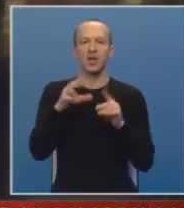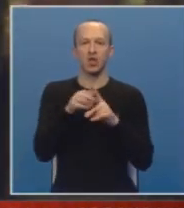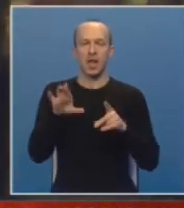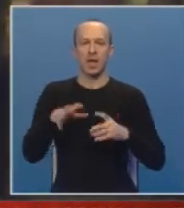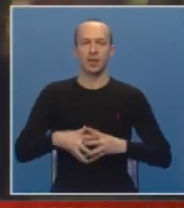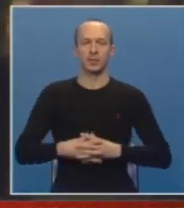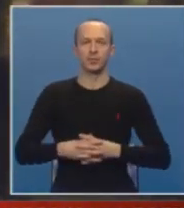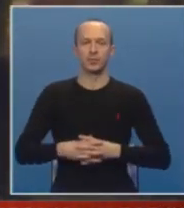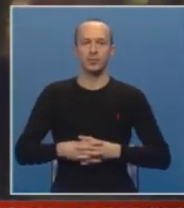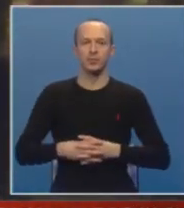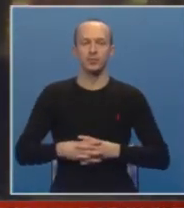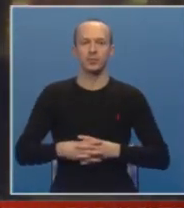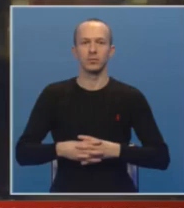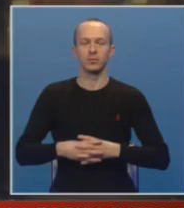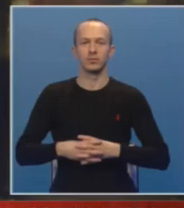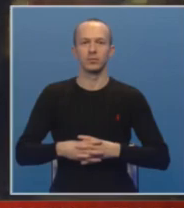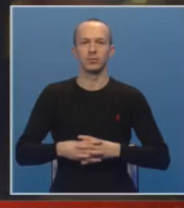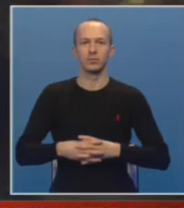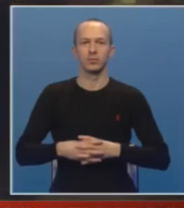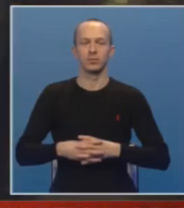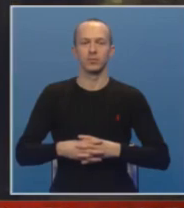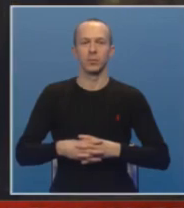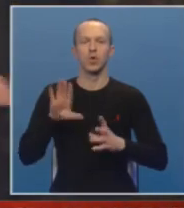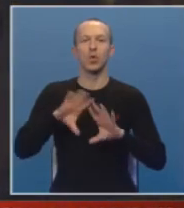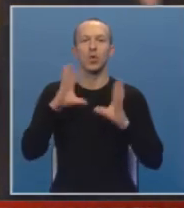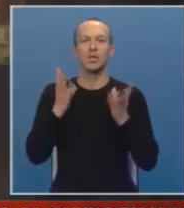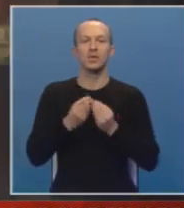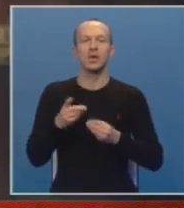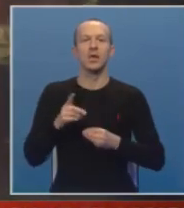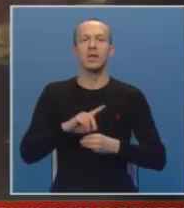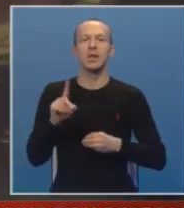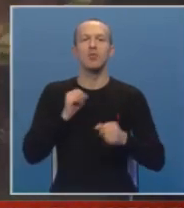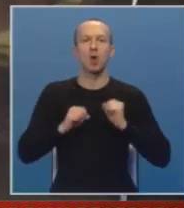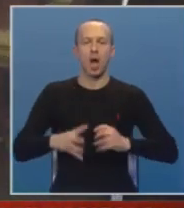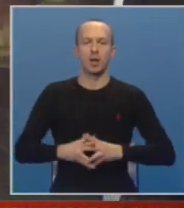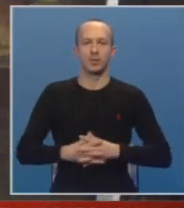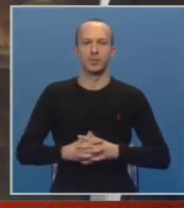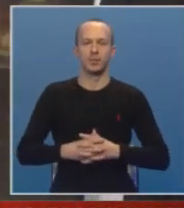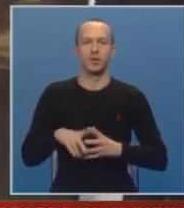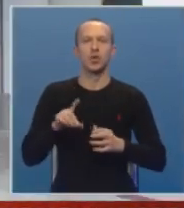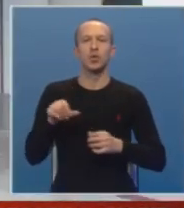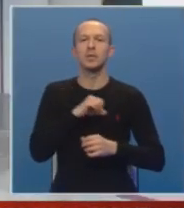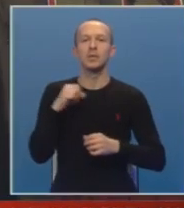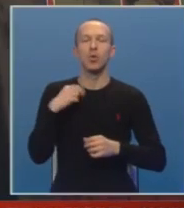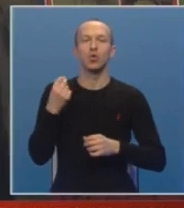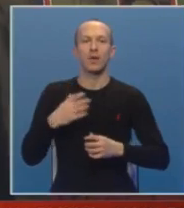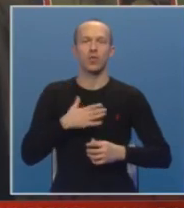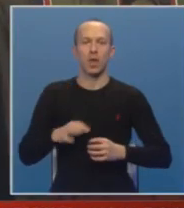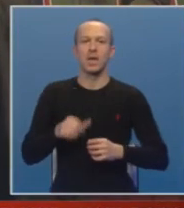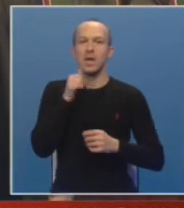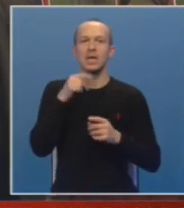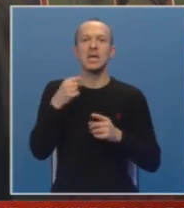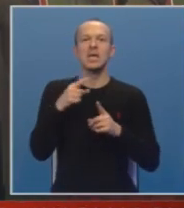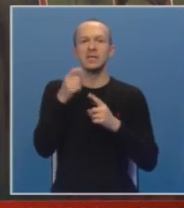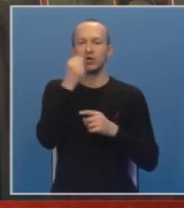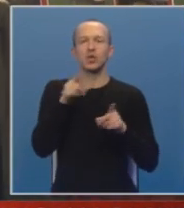ja onaj nalon. To sve, ni to nikakva muka, ni to ništa, to je samo dobro. I sveštenici